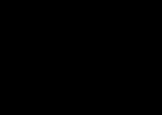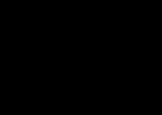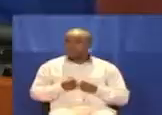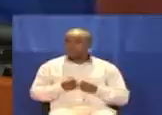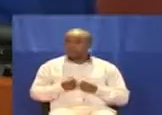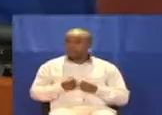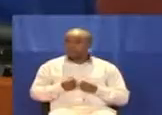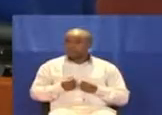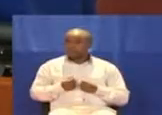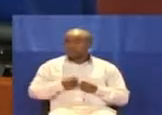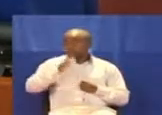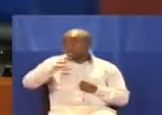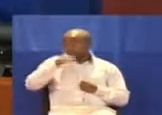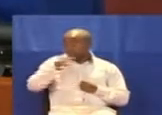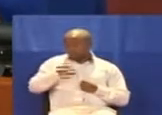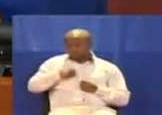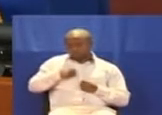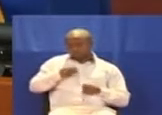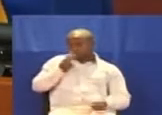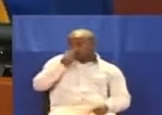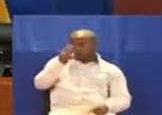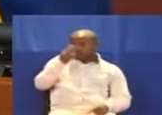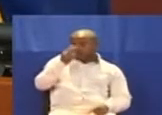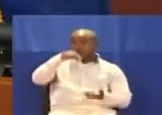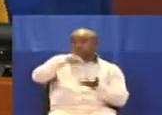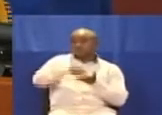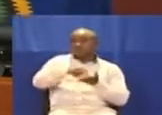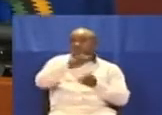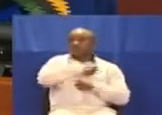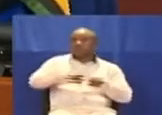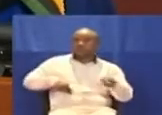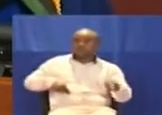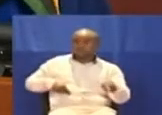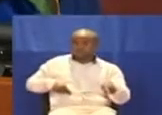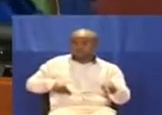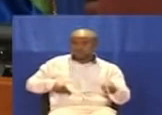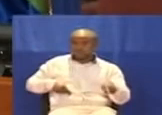baada ya kuangalia msimamo wake na kuona jinsi alivyosimama.